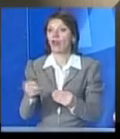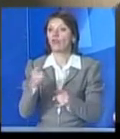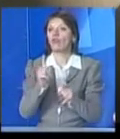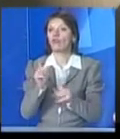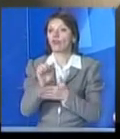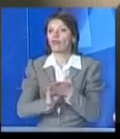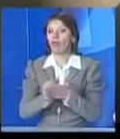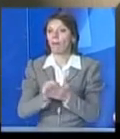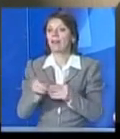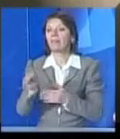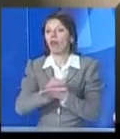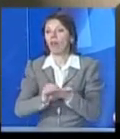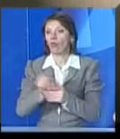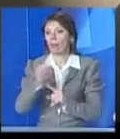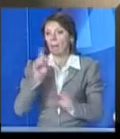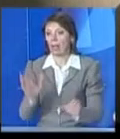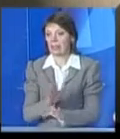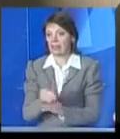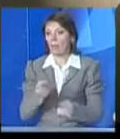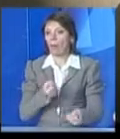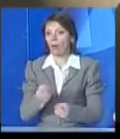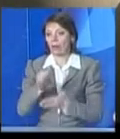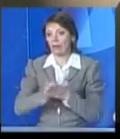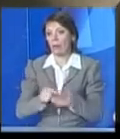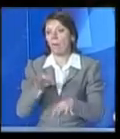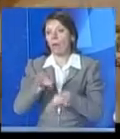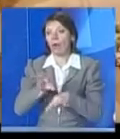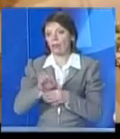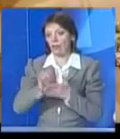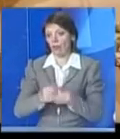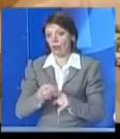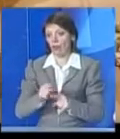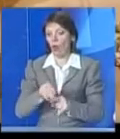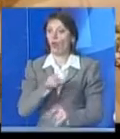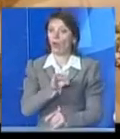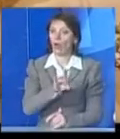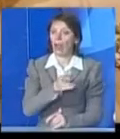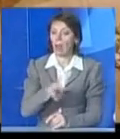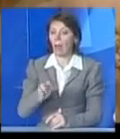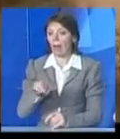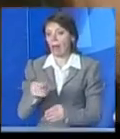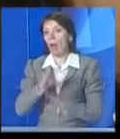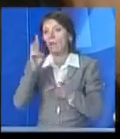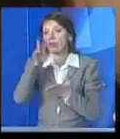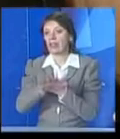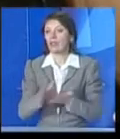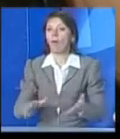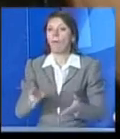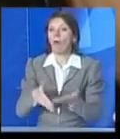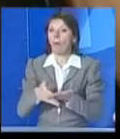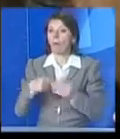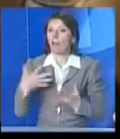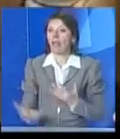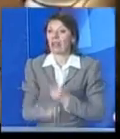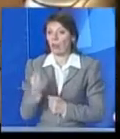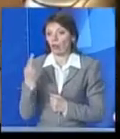в чому в стилі рок мої пісні, мені так боляче від цього. Хоч Юрій і Марія постійно допомагають і підтримують один одного, та